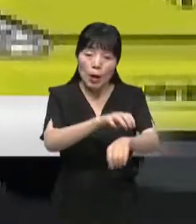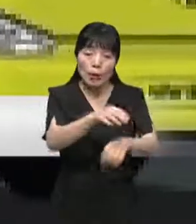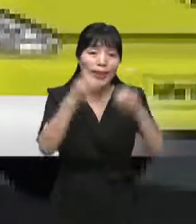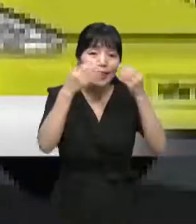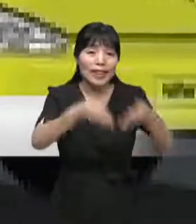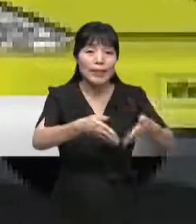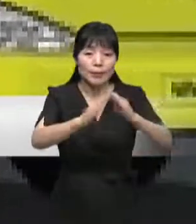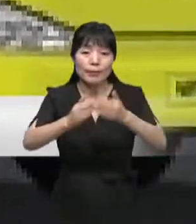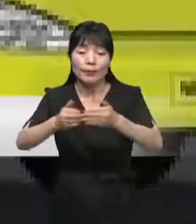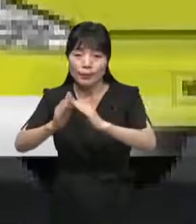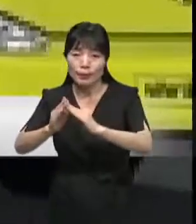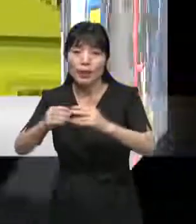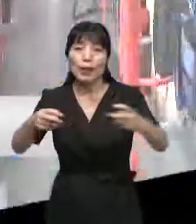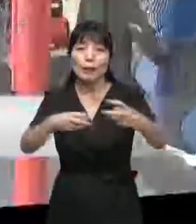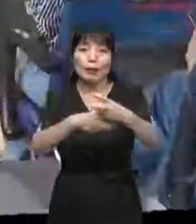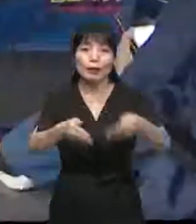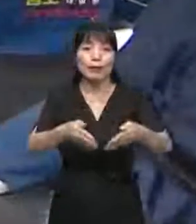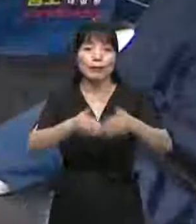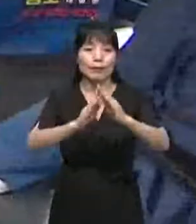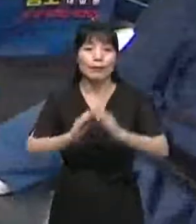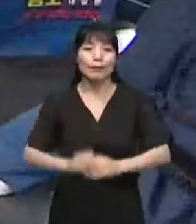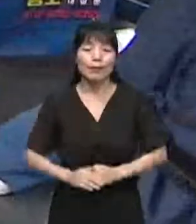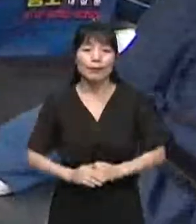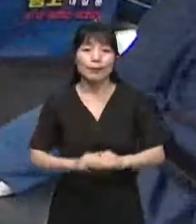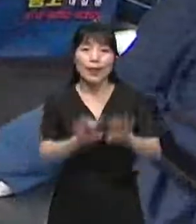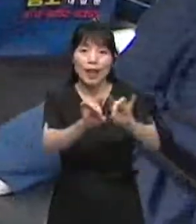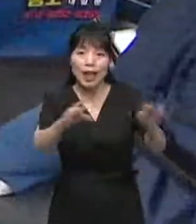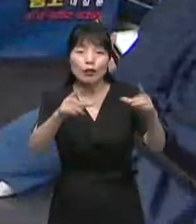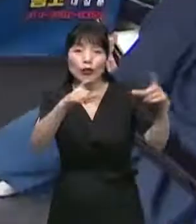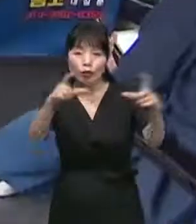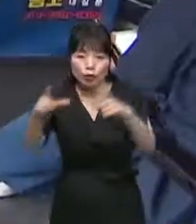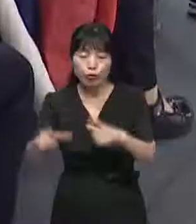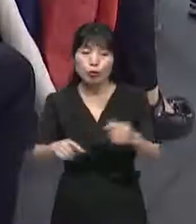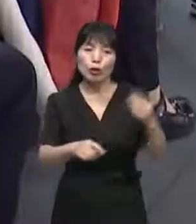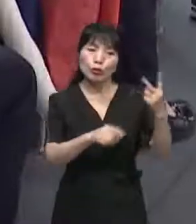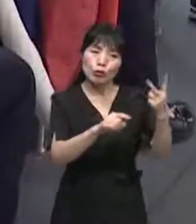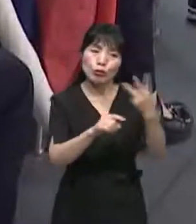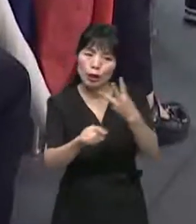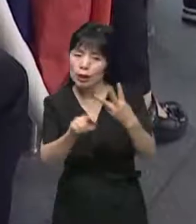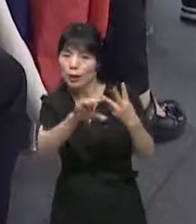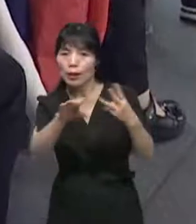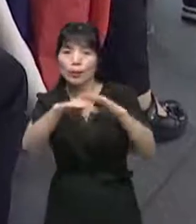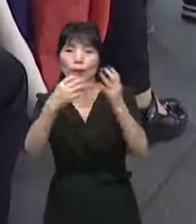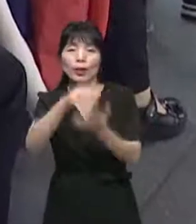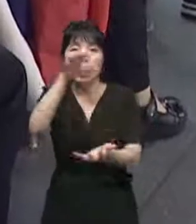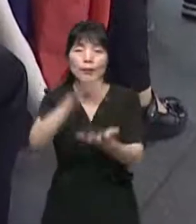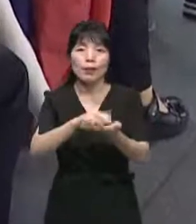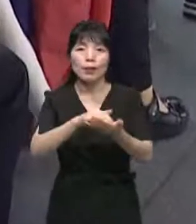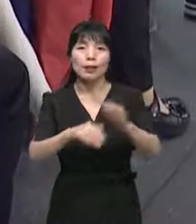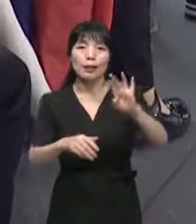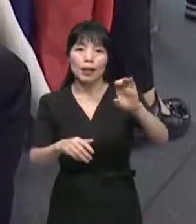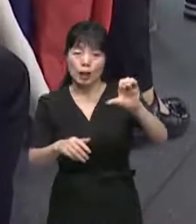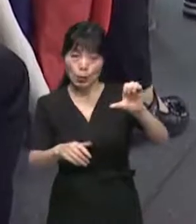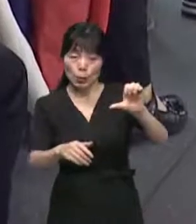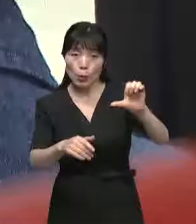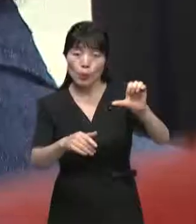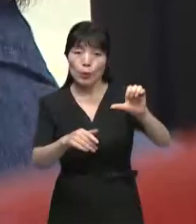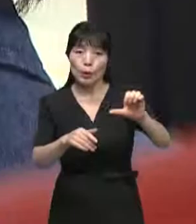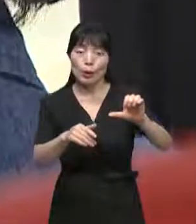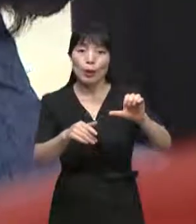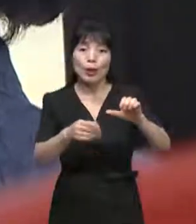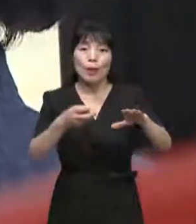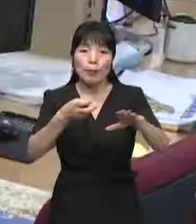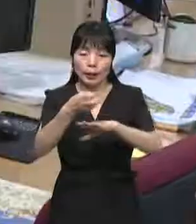생활 밀착형 순환버스입니다. 각 군구별로 두세 개 노선씩 모두 42대의 중형버스를 투입하고